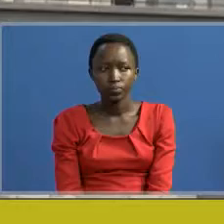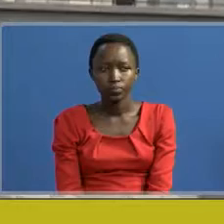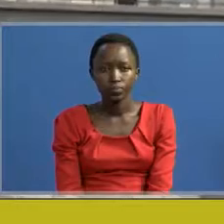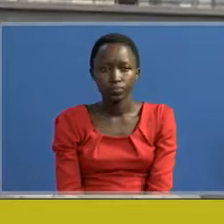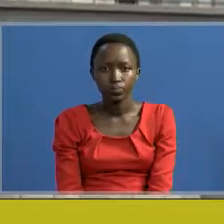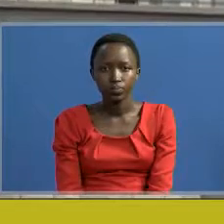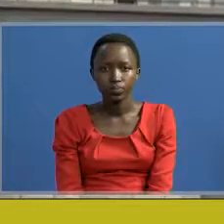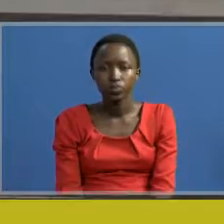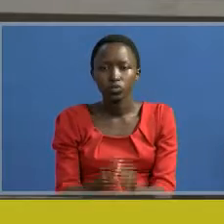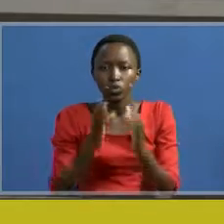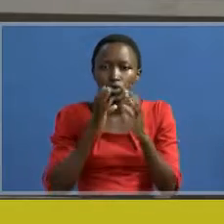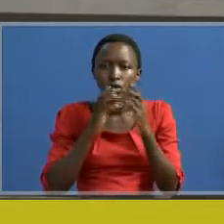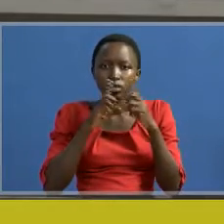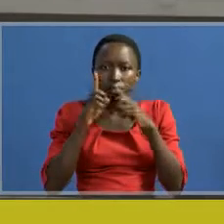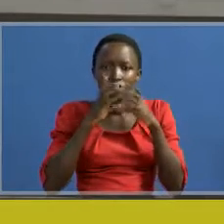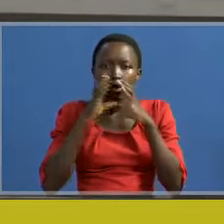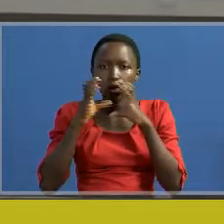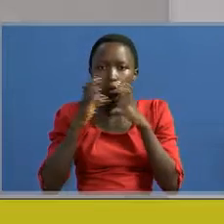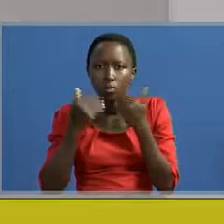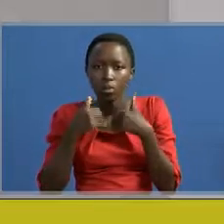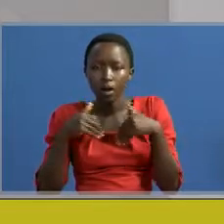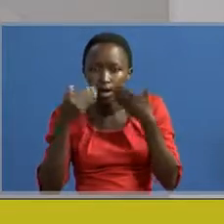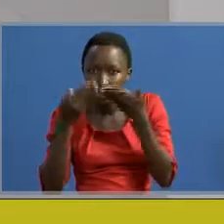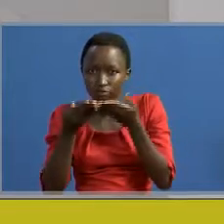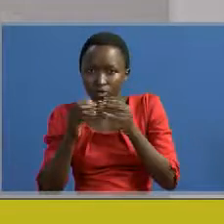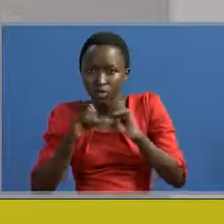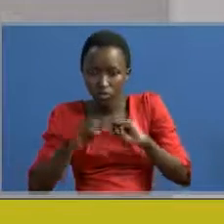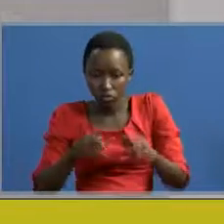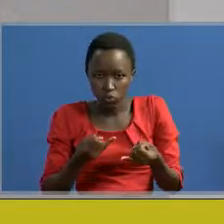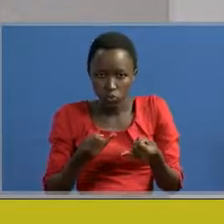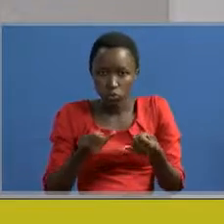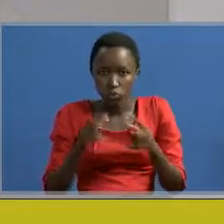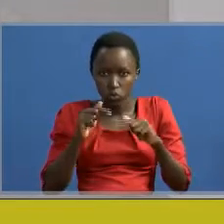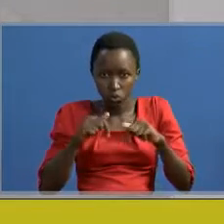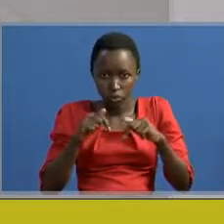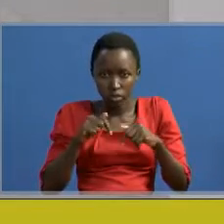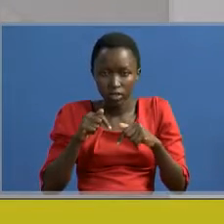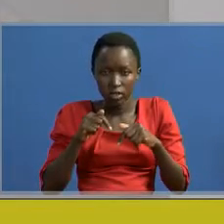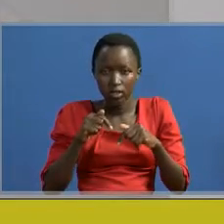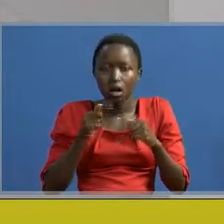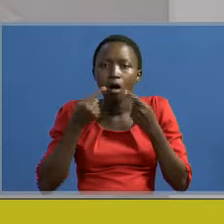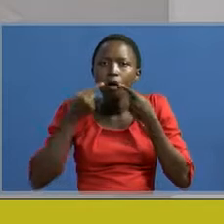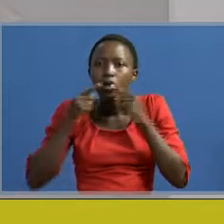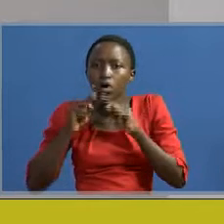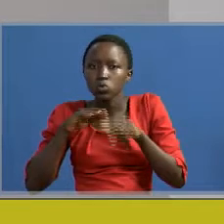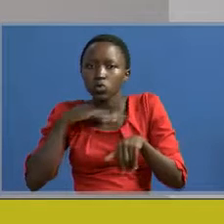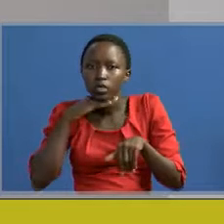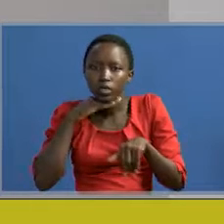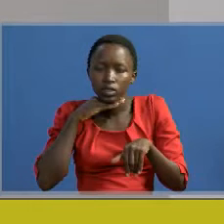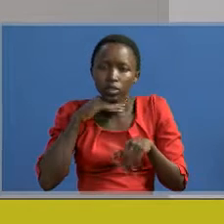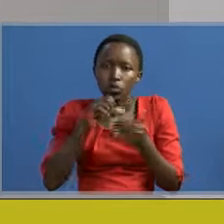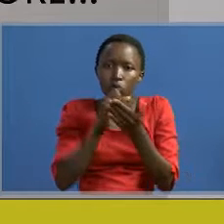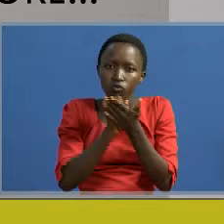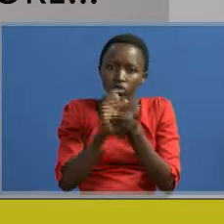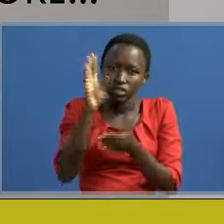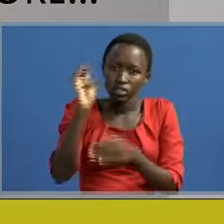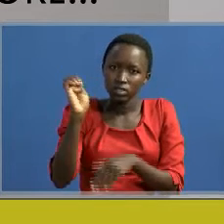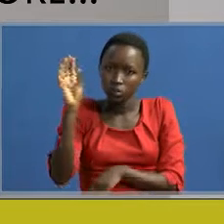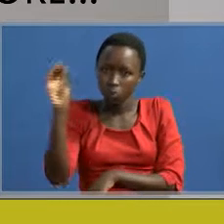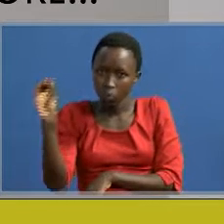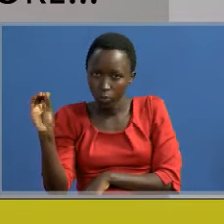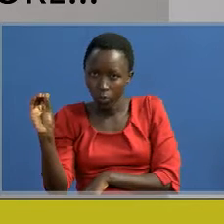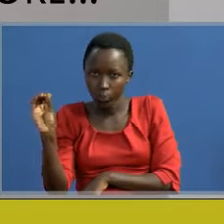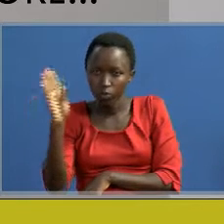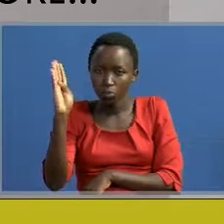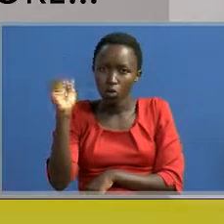Kampuni ya mawasiliano ya Safaricom ilitoa taarifa kwa vyombo vya habari hivi leo kutangaza kifo cha afisa mkuu mtendaji Bob